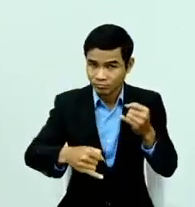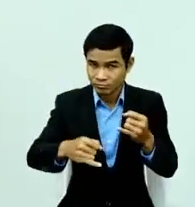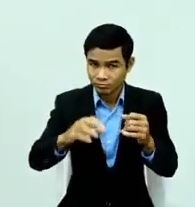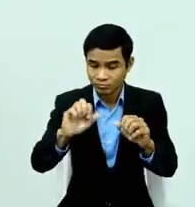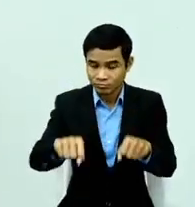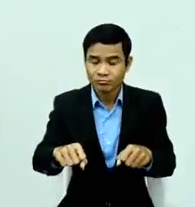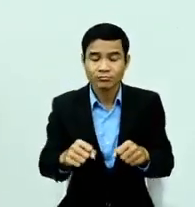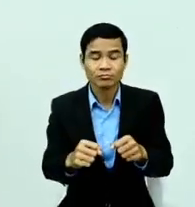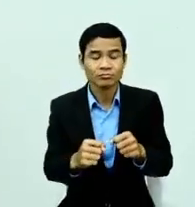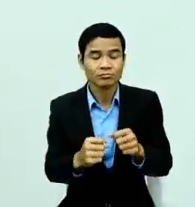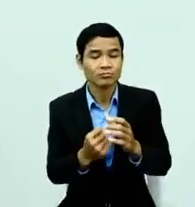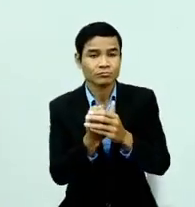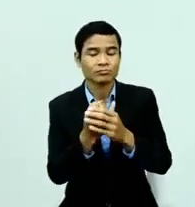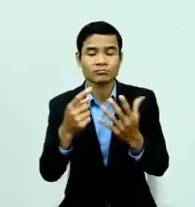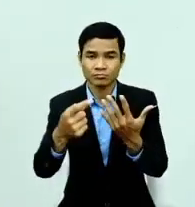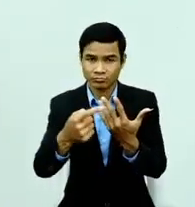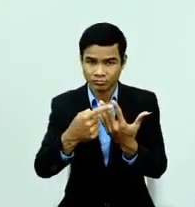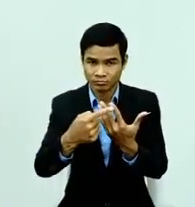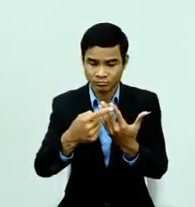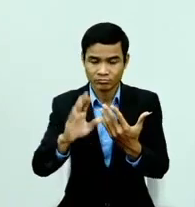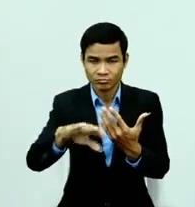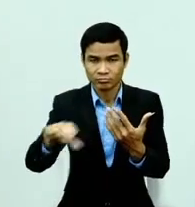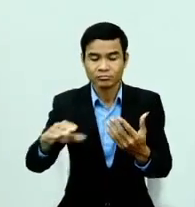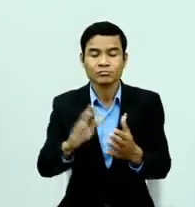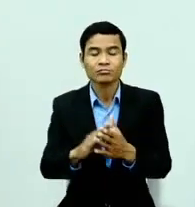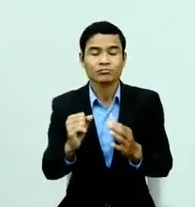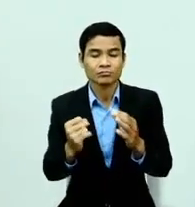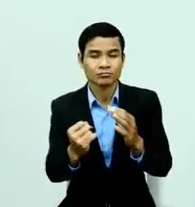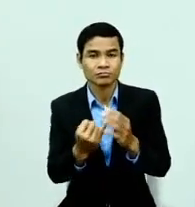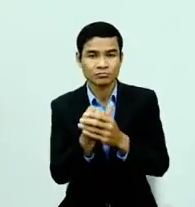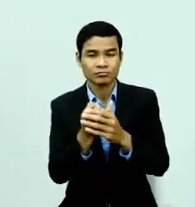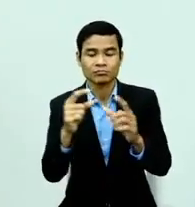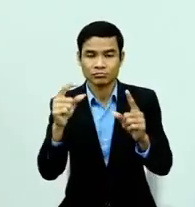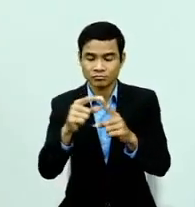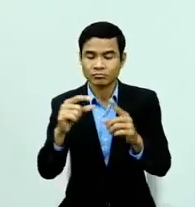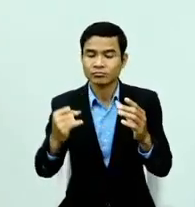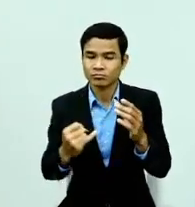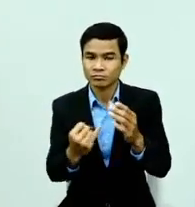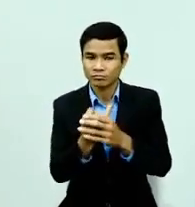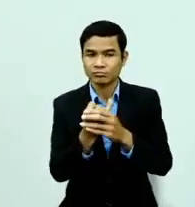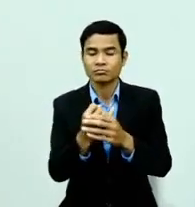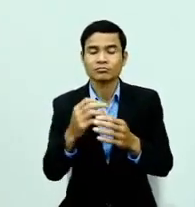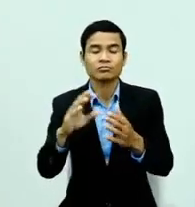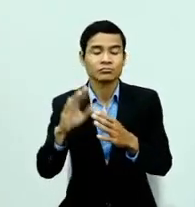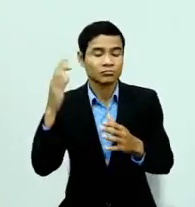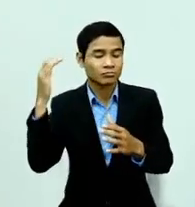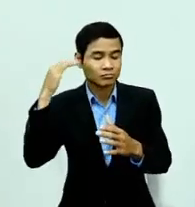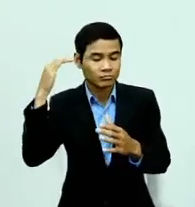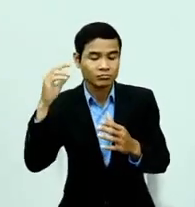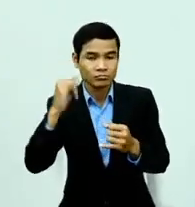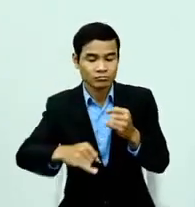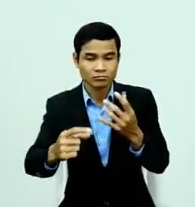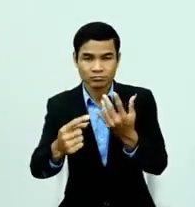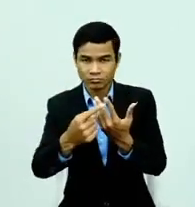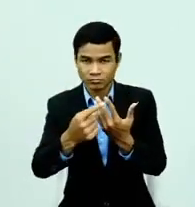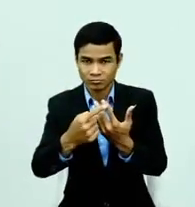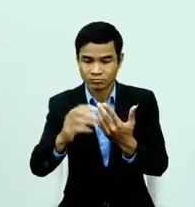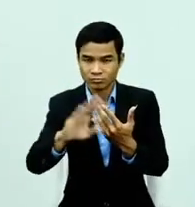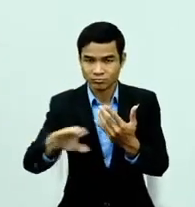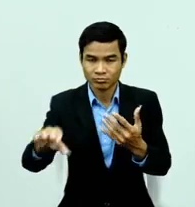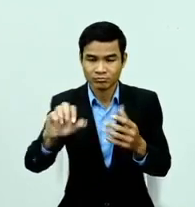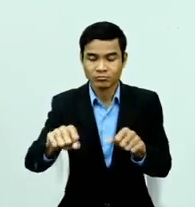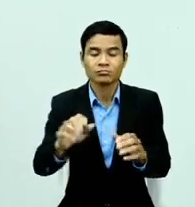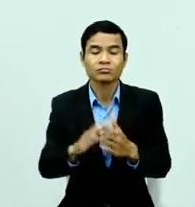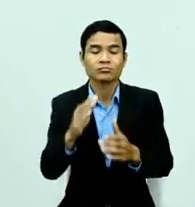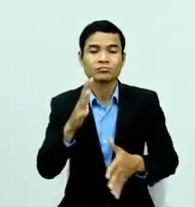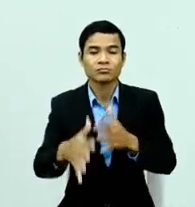មានសូរចុងអកូនចាំស្ដាប់ណាពាក្យដោះមានសូរចុងអអរគុណកូនកូនឥឡូវកូនកូ